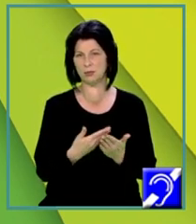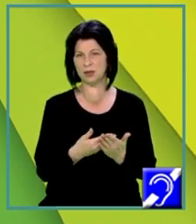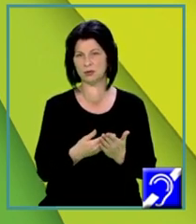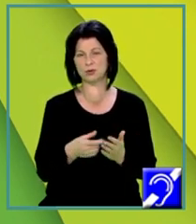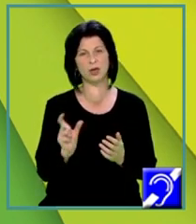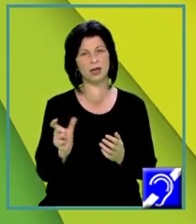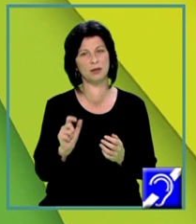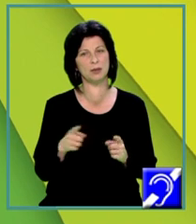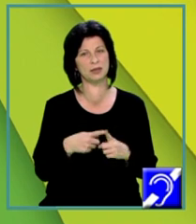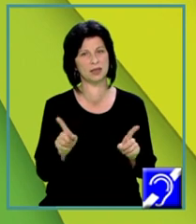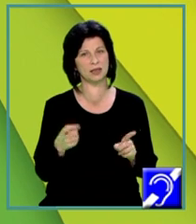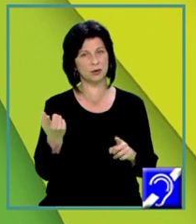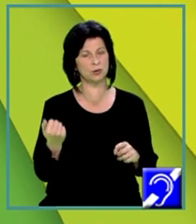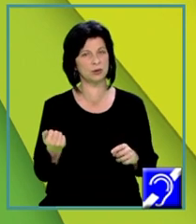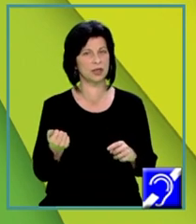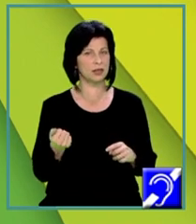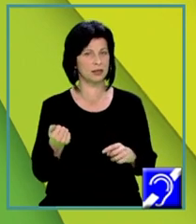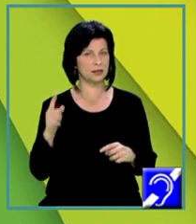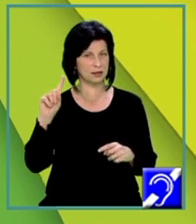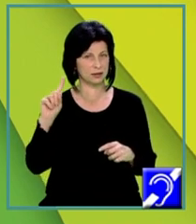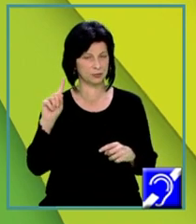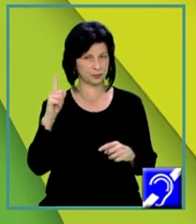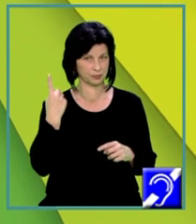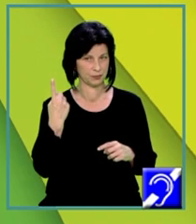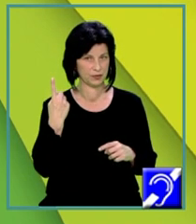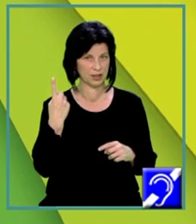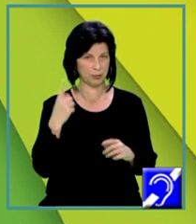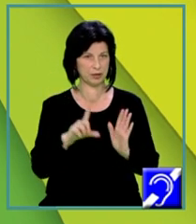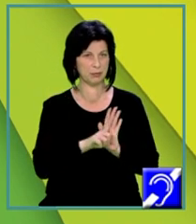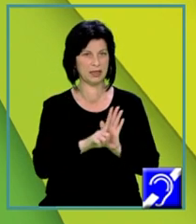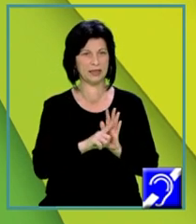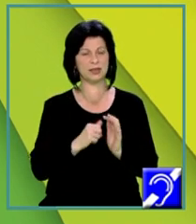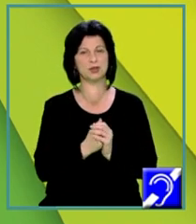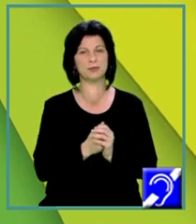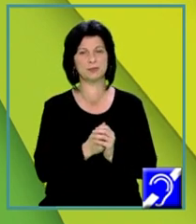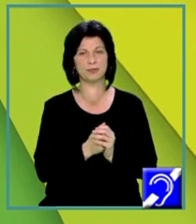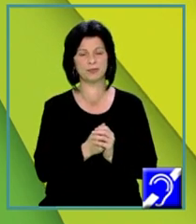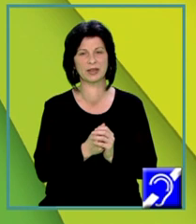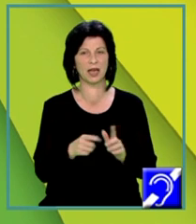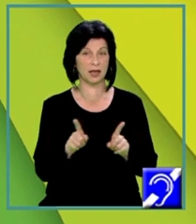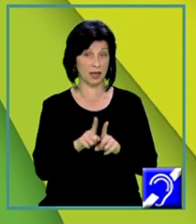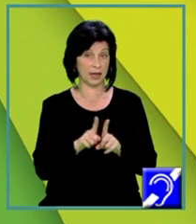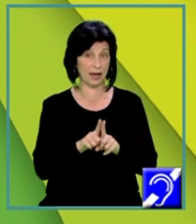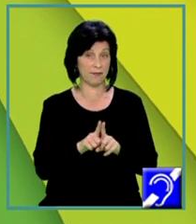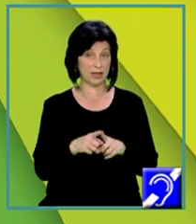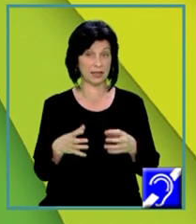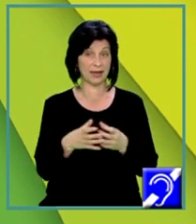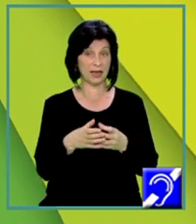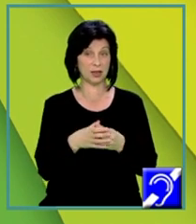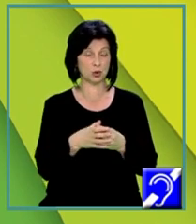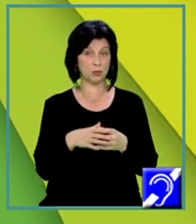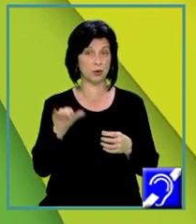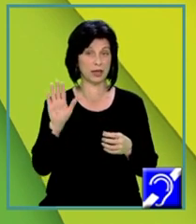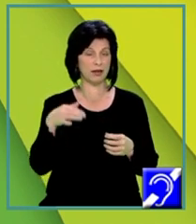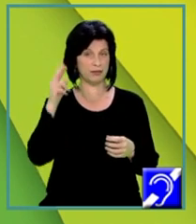este doar monoid Așadar condiția trebuie adăugată în Definiți acum la fel ca la grupuri avem de